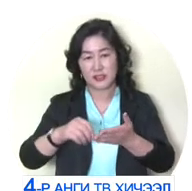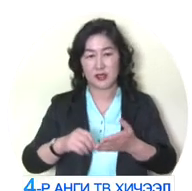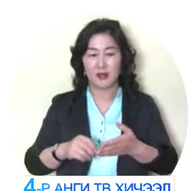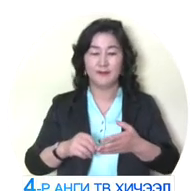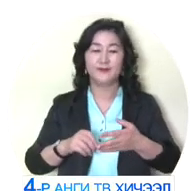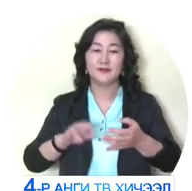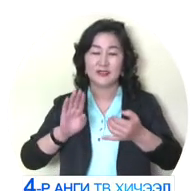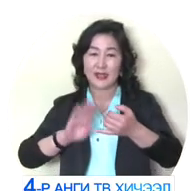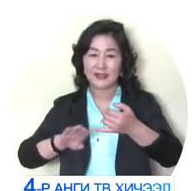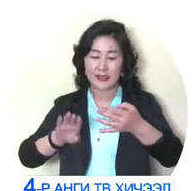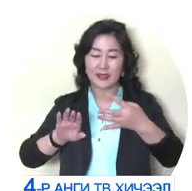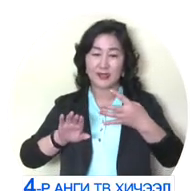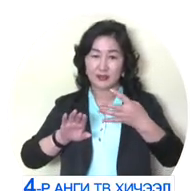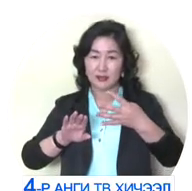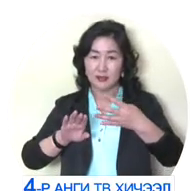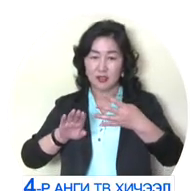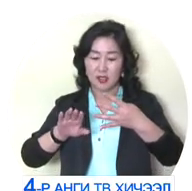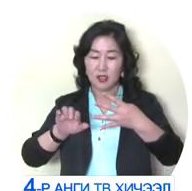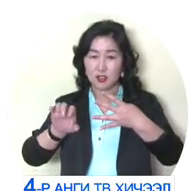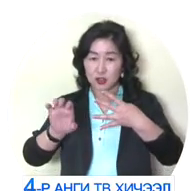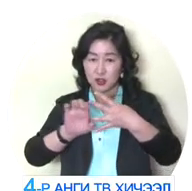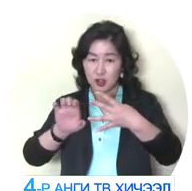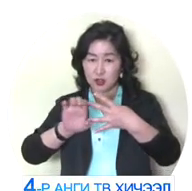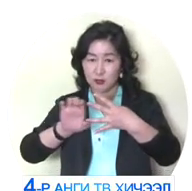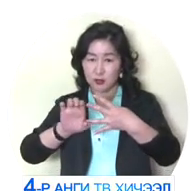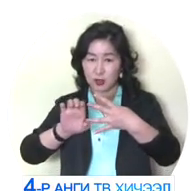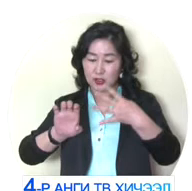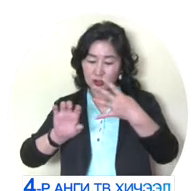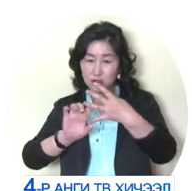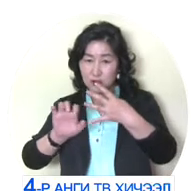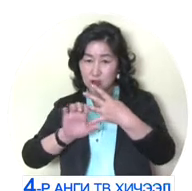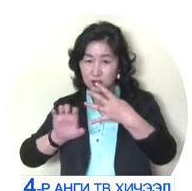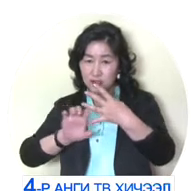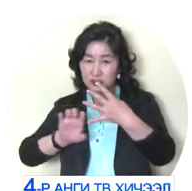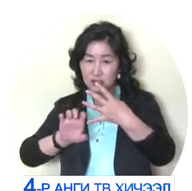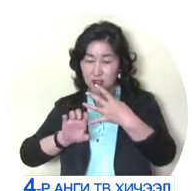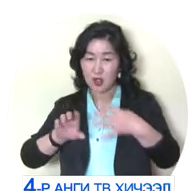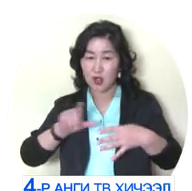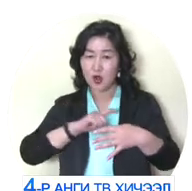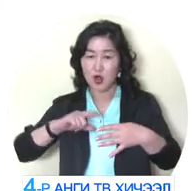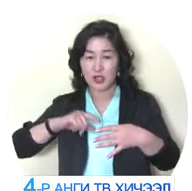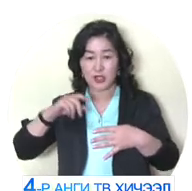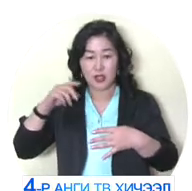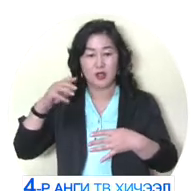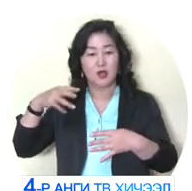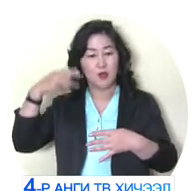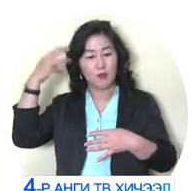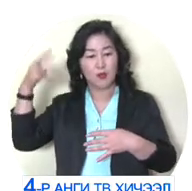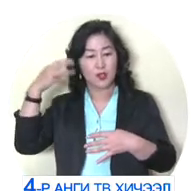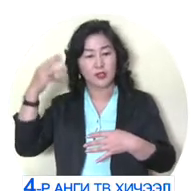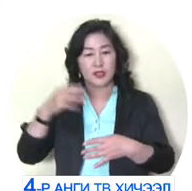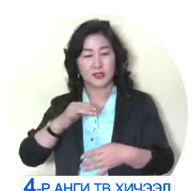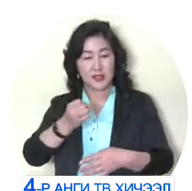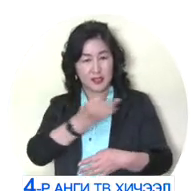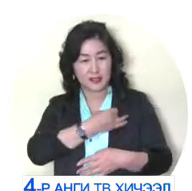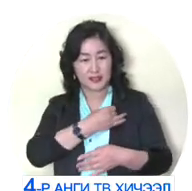Гуравдугаар цогцлбар буюу төгсгөл хэсэгт өөрийнхөө мөрөөдөлд итгэж байгаагаа илэрхийлээрэй. Гэхдээ